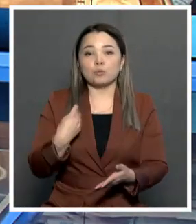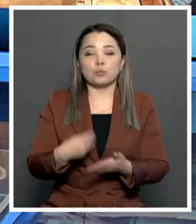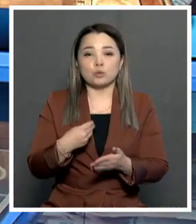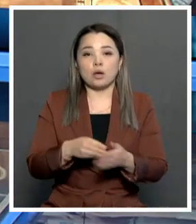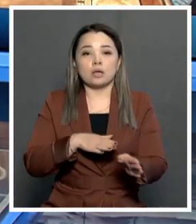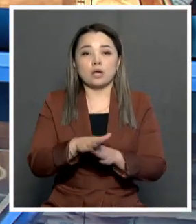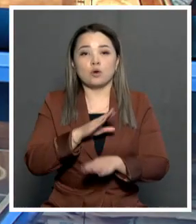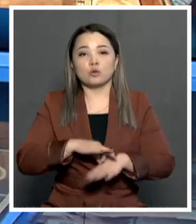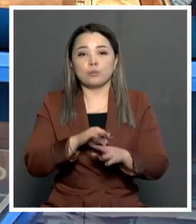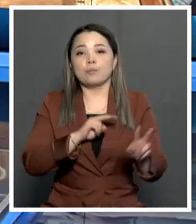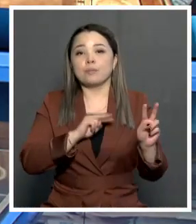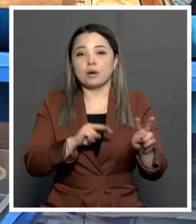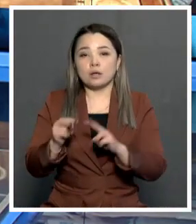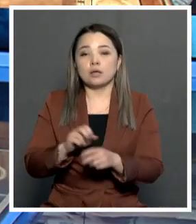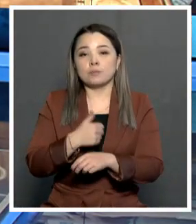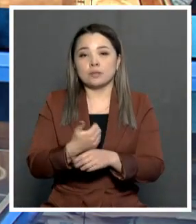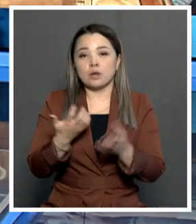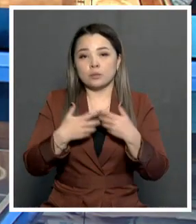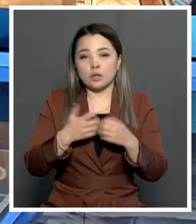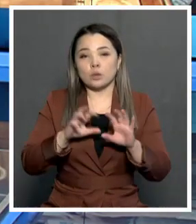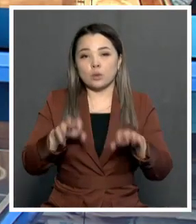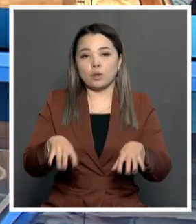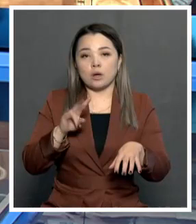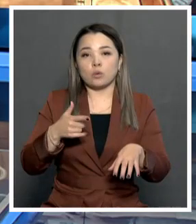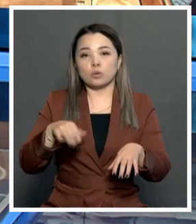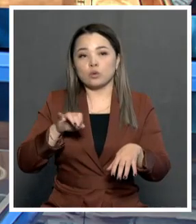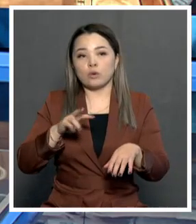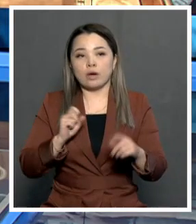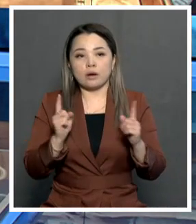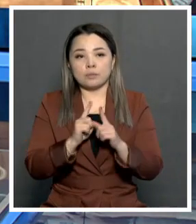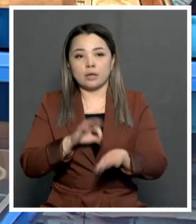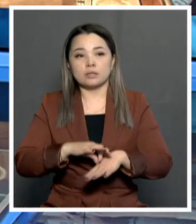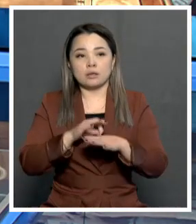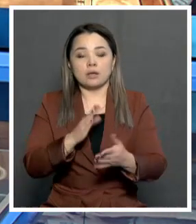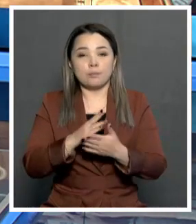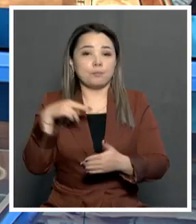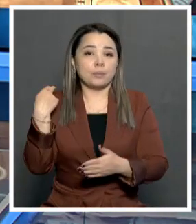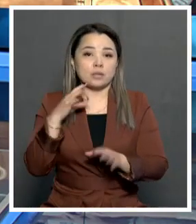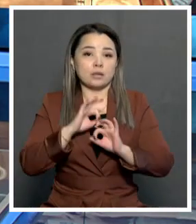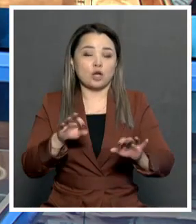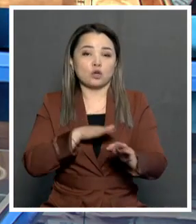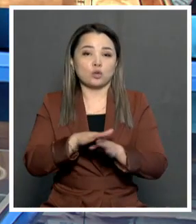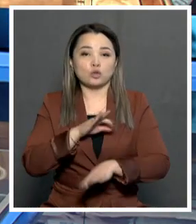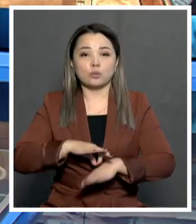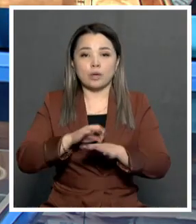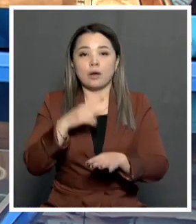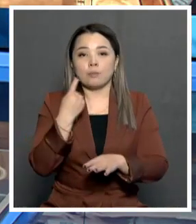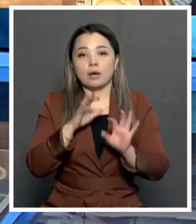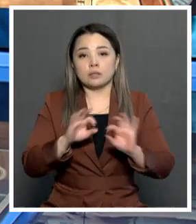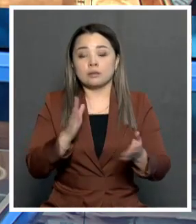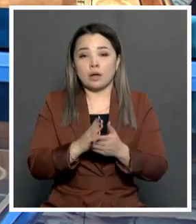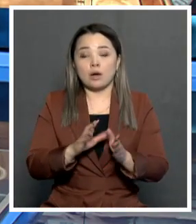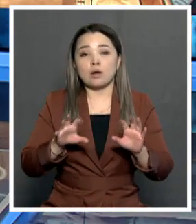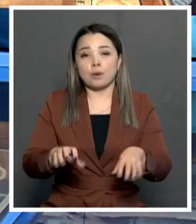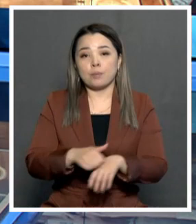бюджеттің атқарылуын бақылау жөніндегі есеп комитетінің төрағасы Наталья Годунованы қабылдады. Ол президентке былтыр атқарылған жұмыстар туралы баяндады.